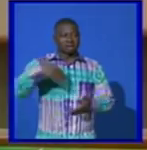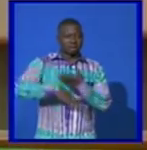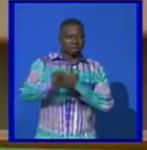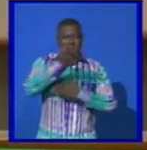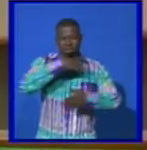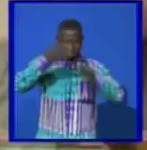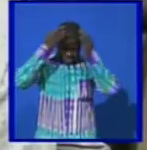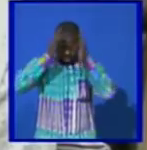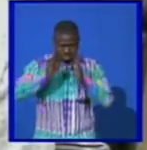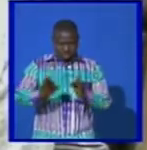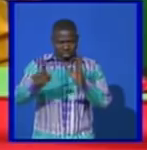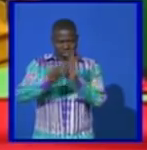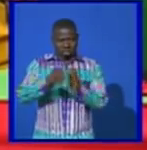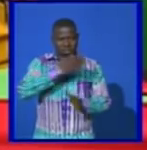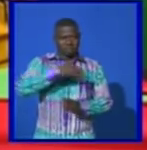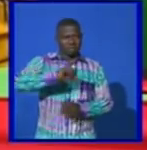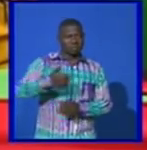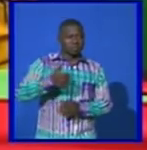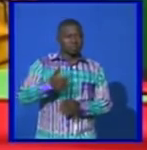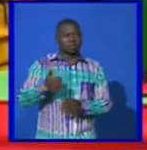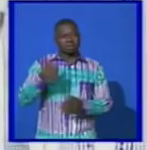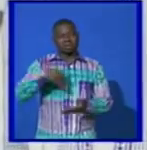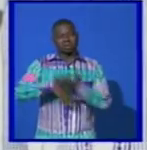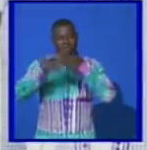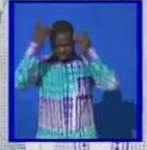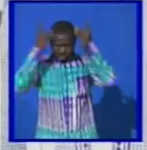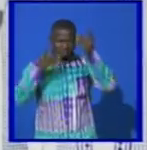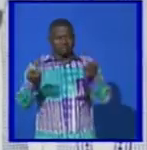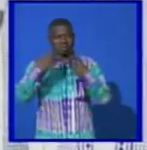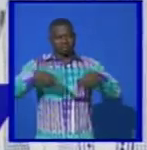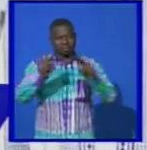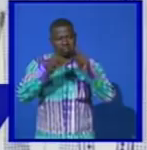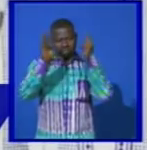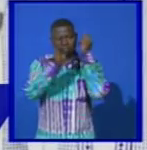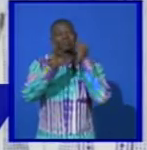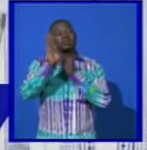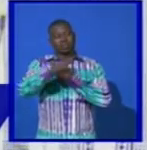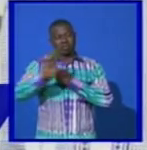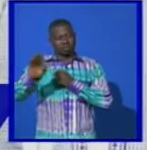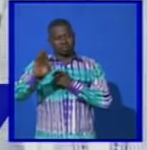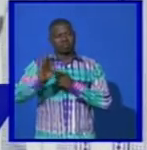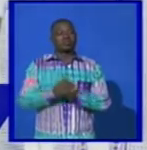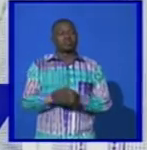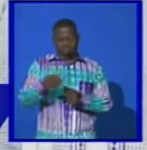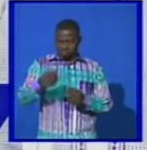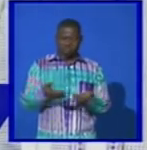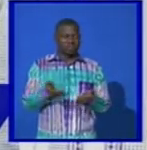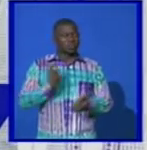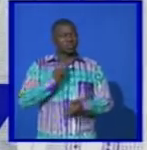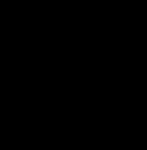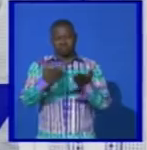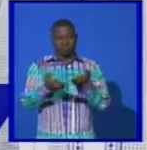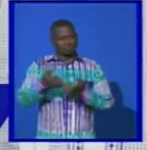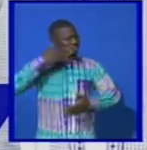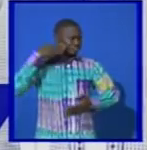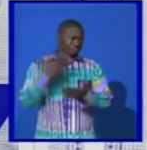et procédures de dédouanement au Burkina Faso. C'est pour bien comprendre, parce que souvent les commerçants aussi vivent dans les rumeurs. C'est